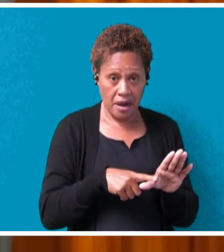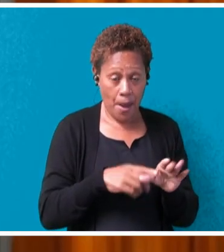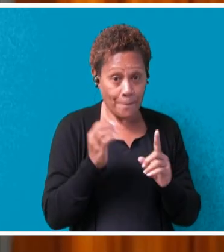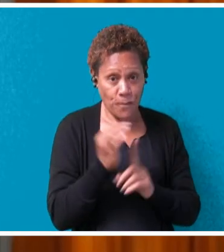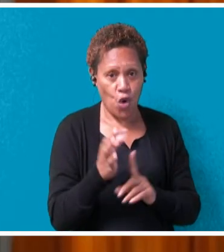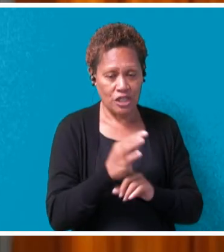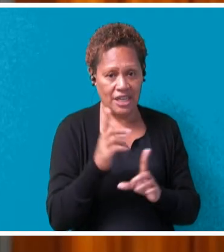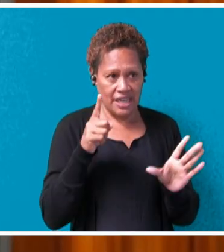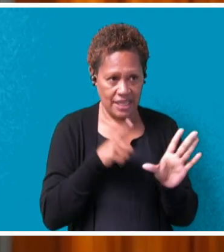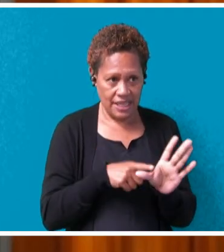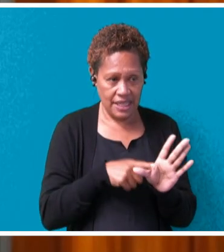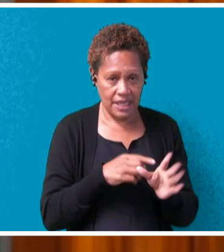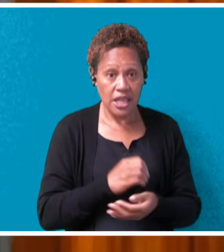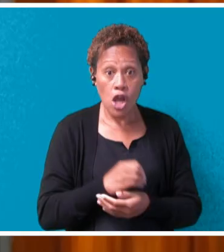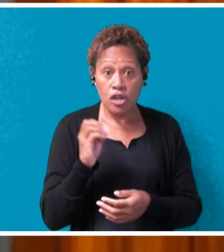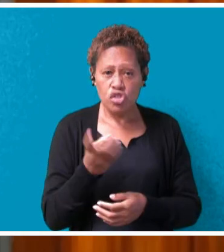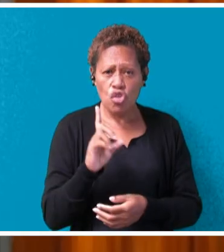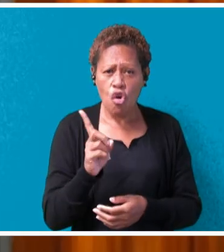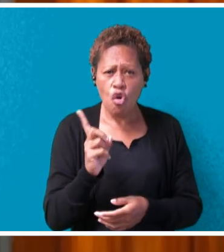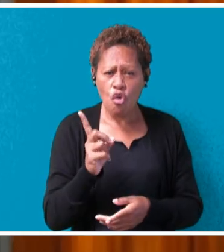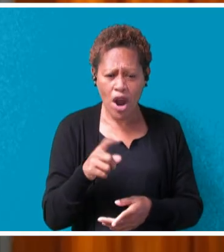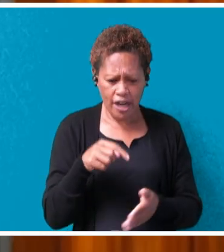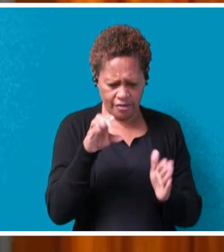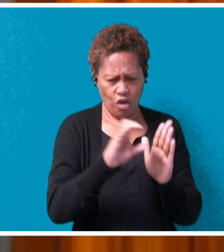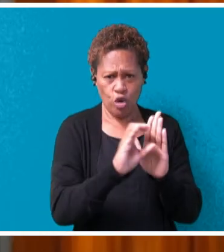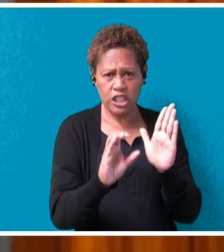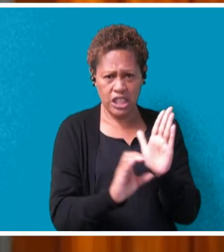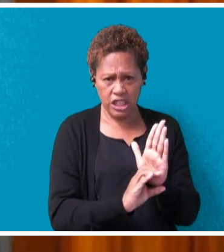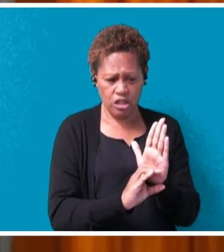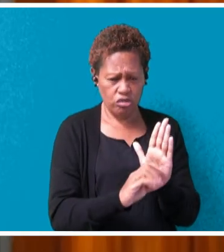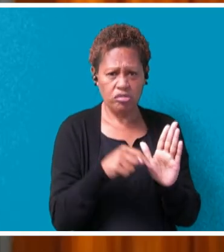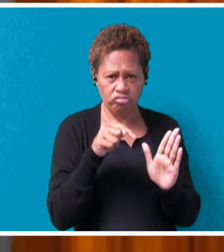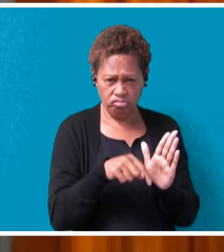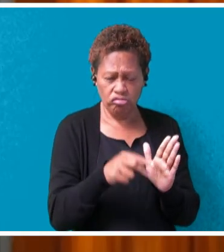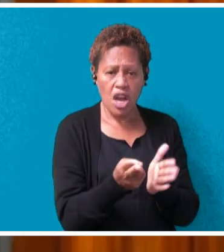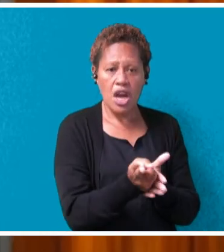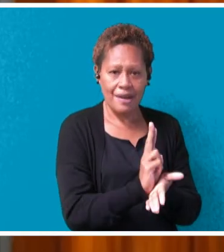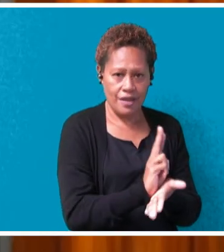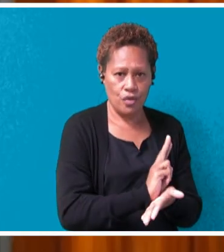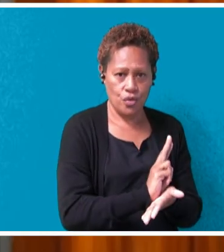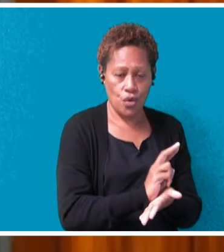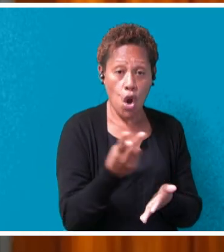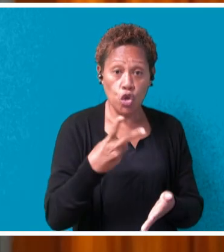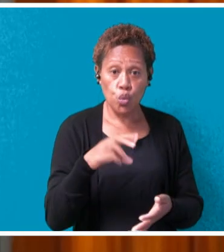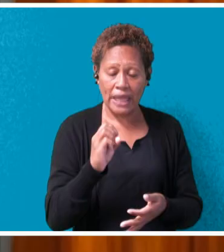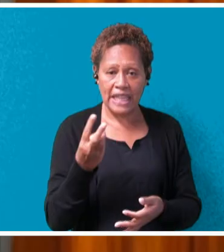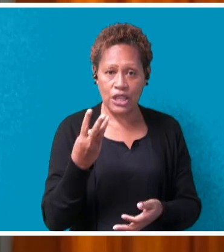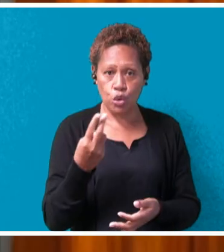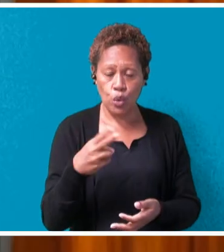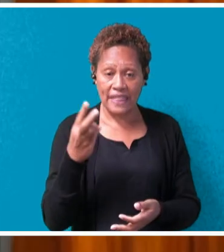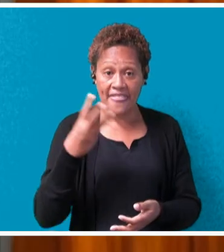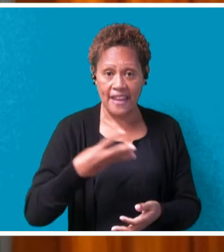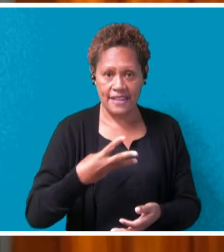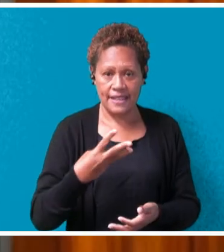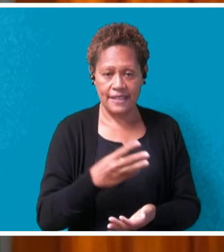na, en kena sa ngay mesa ng biu may, en bali po sila na law baka tutu. Na kena review ta kina bali baka bulawani ron dultin ko Bring tur. forth this amendment